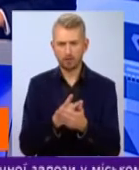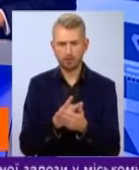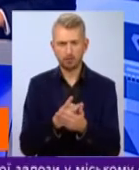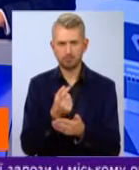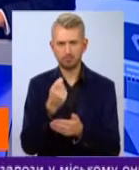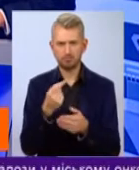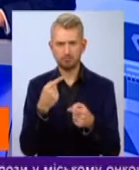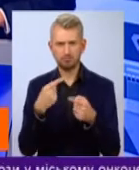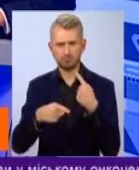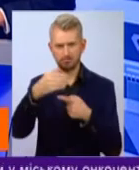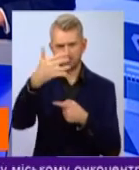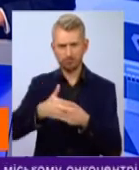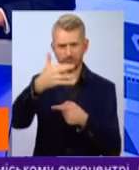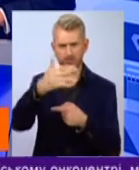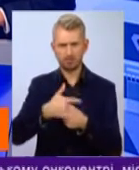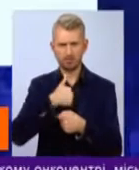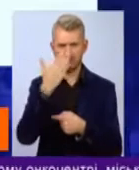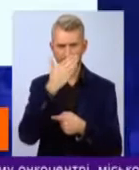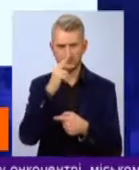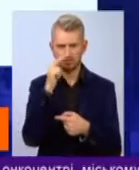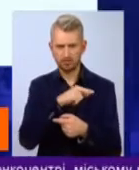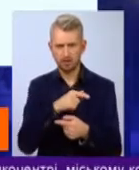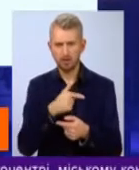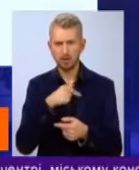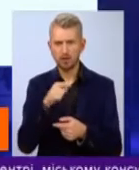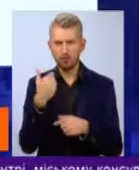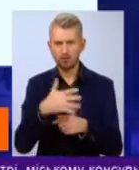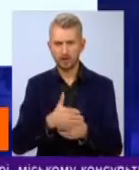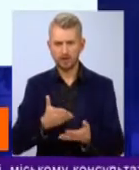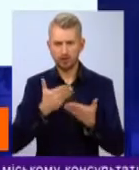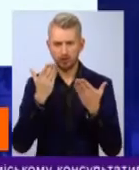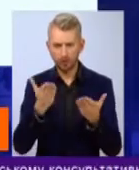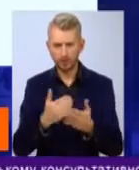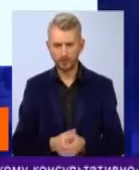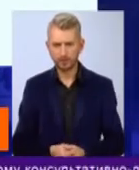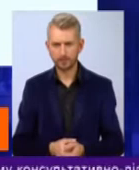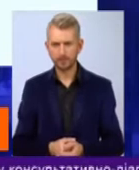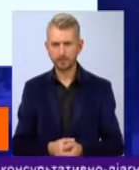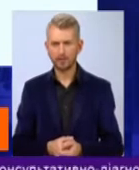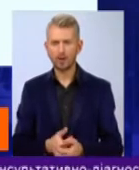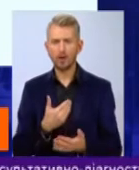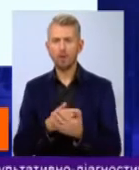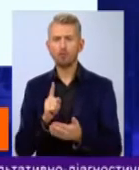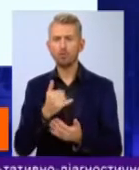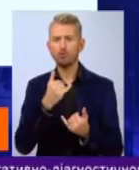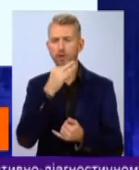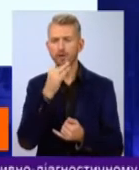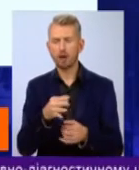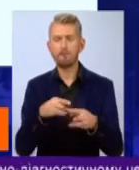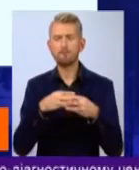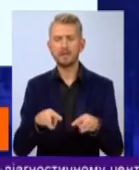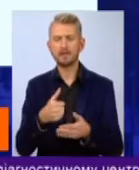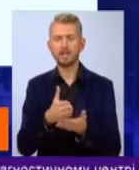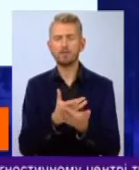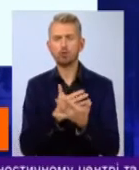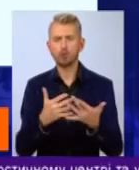та цитата, бо я її вже тут і зачитую. Ось що сьогодні сказав міністр